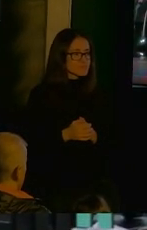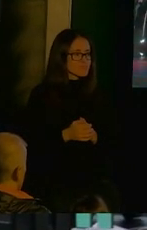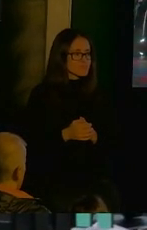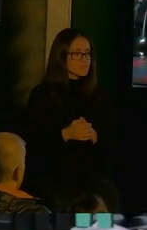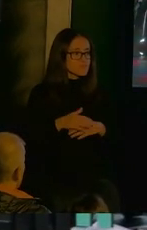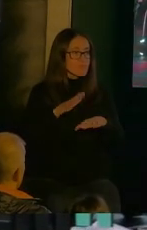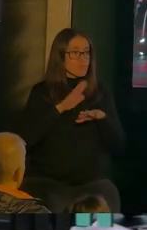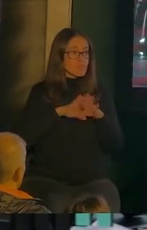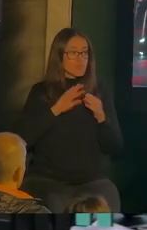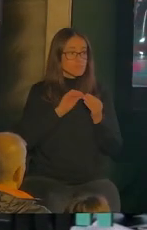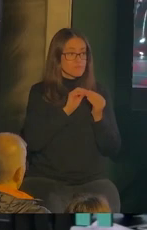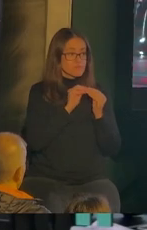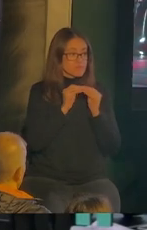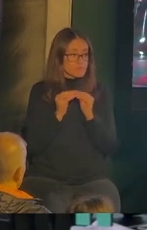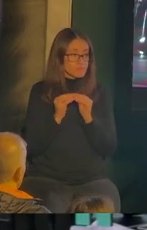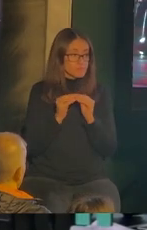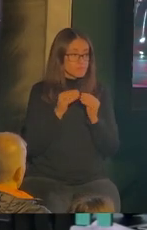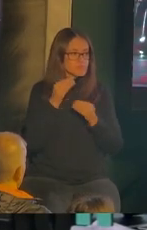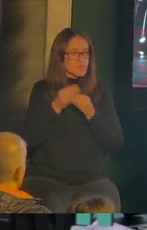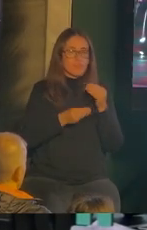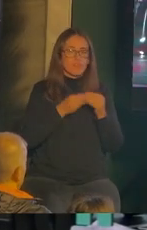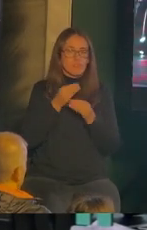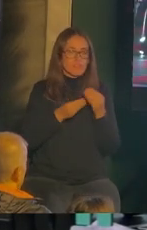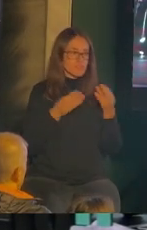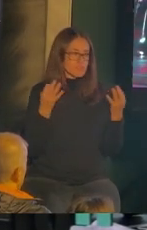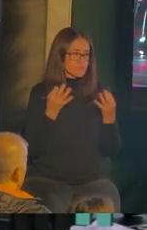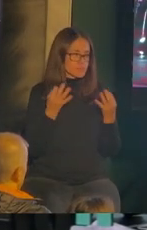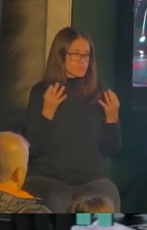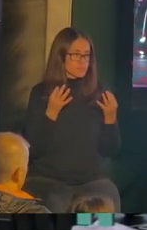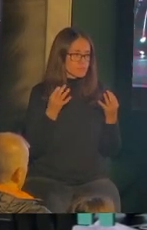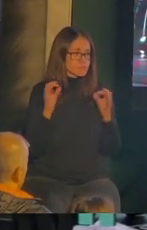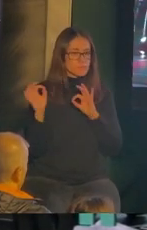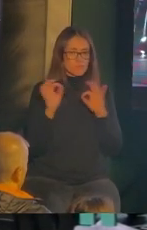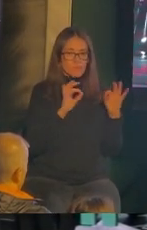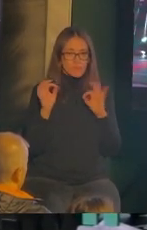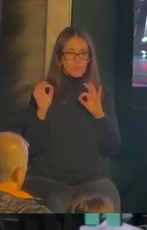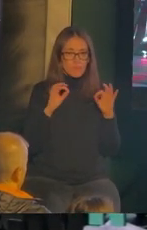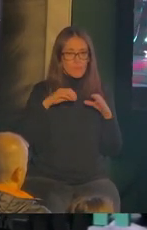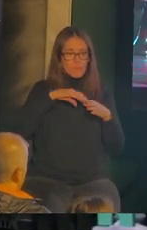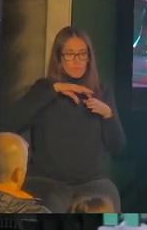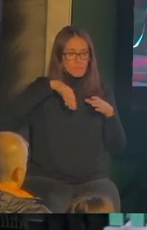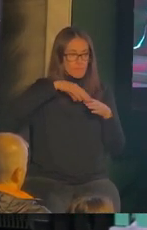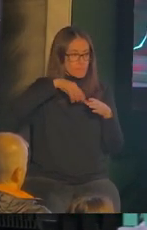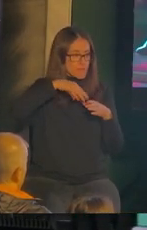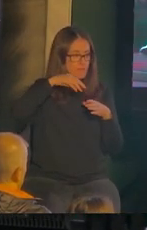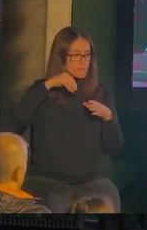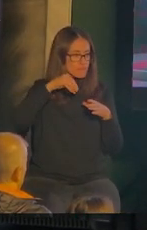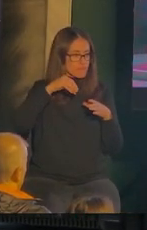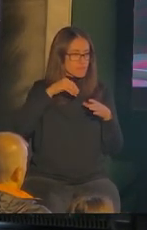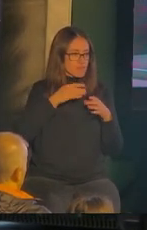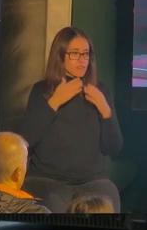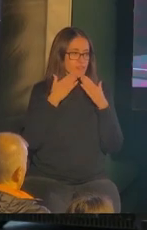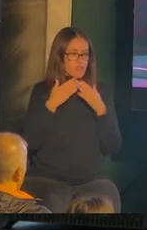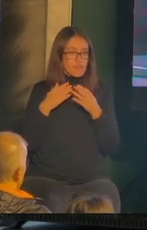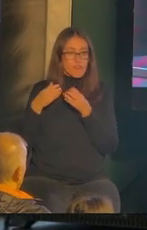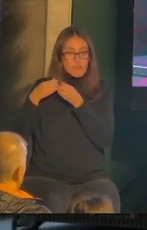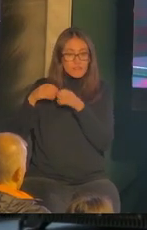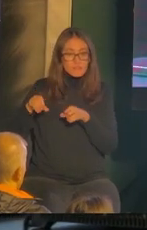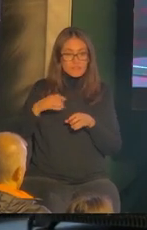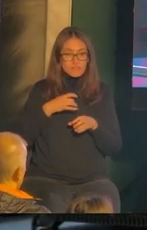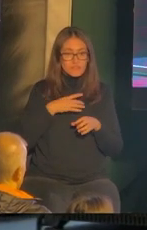Per fer el pa de pessic, el que farem és per un cantó muntar el merengue amb les clares.